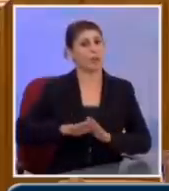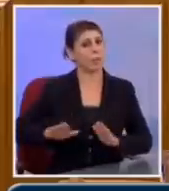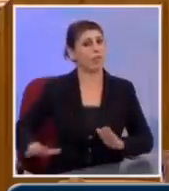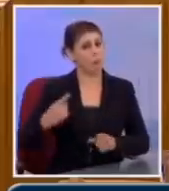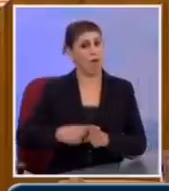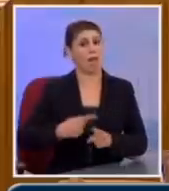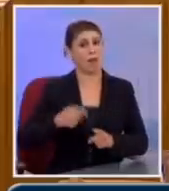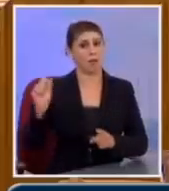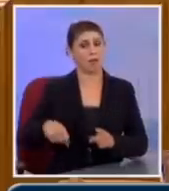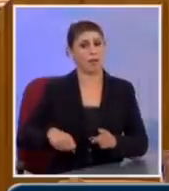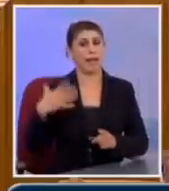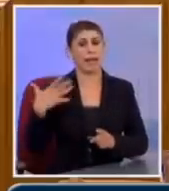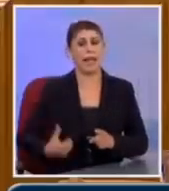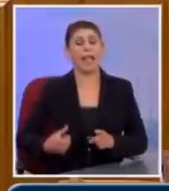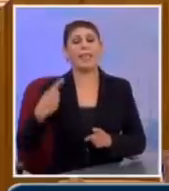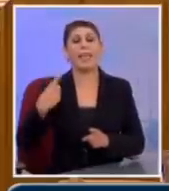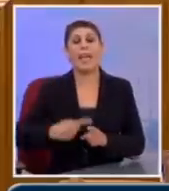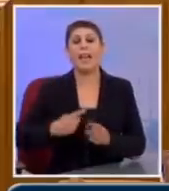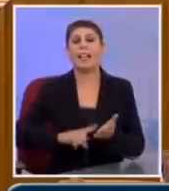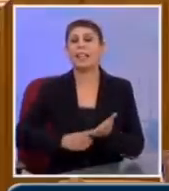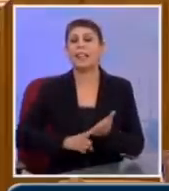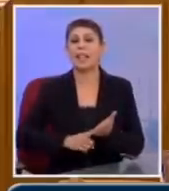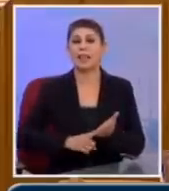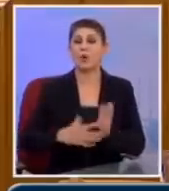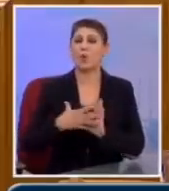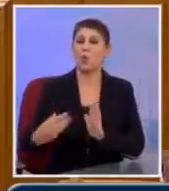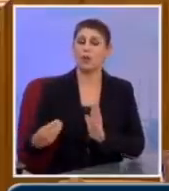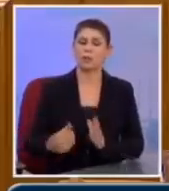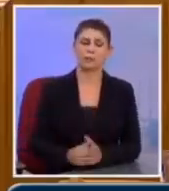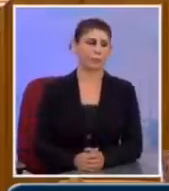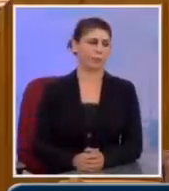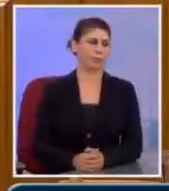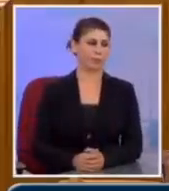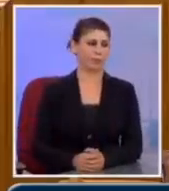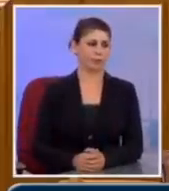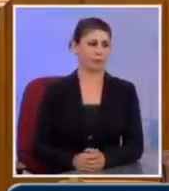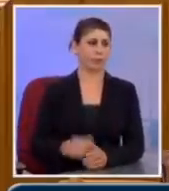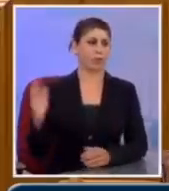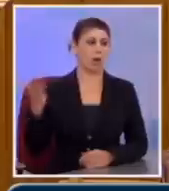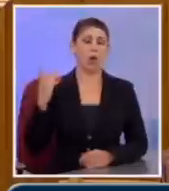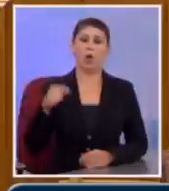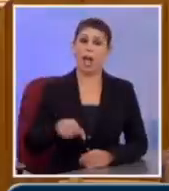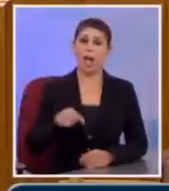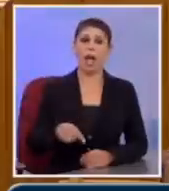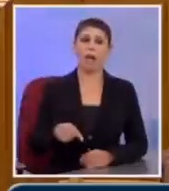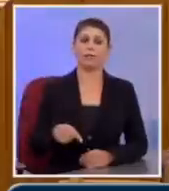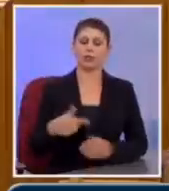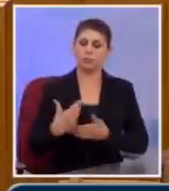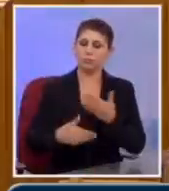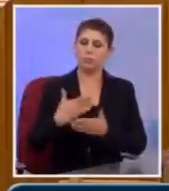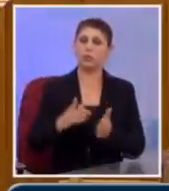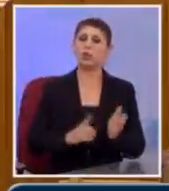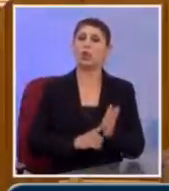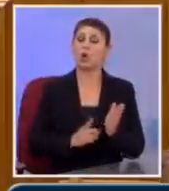Έλληνας, να αποκτήσει ελληνική ηθαγένεια. Όταν λοιπόν είναι αυτό το πλέγμα των νόμων, είναι αυτό